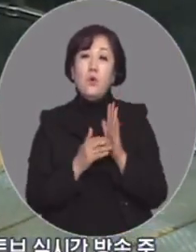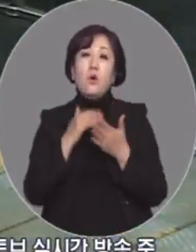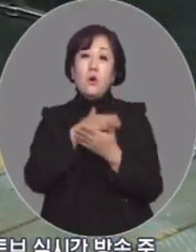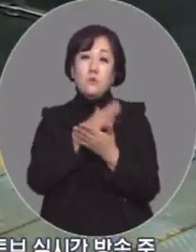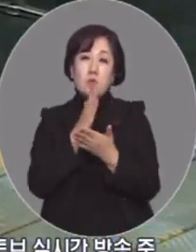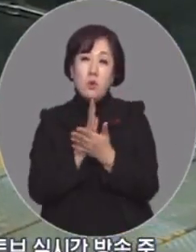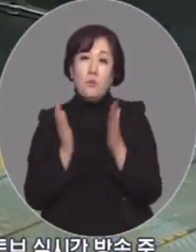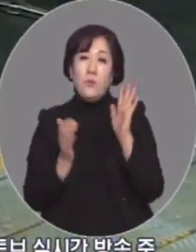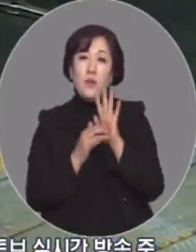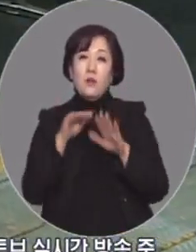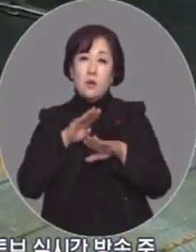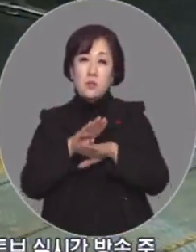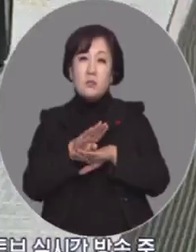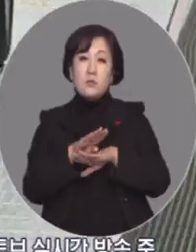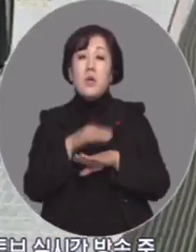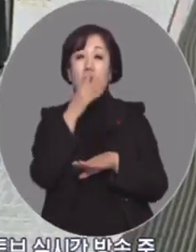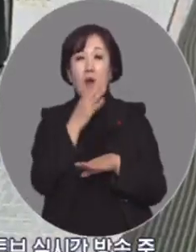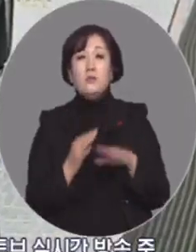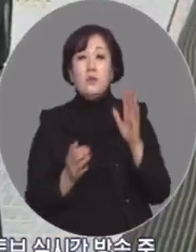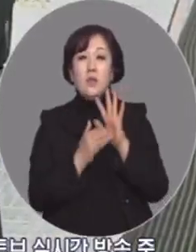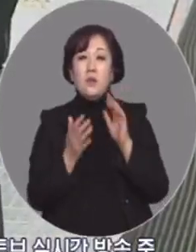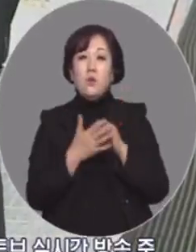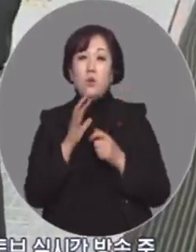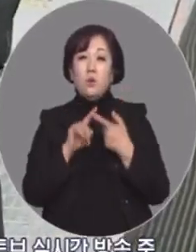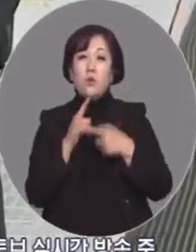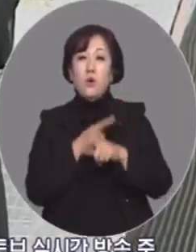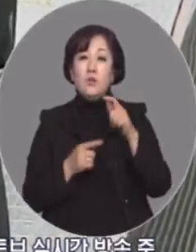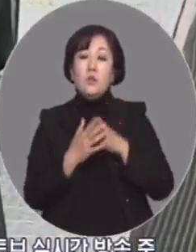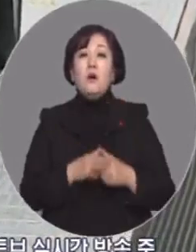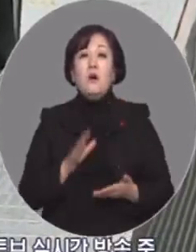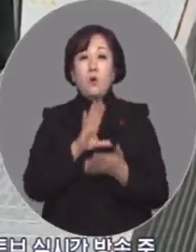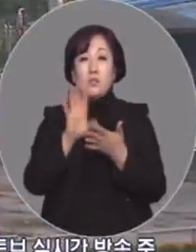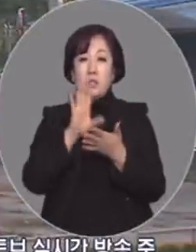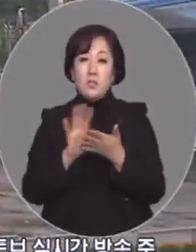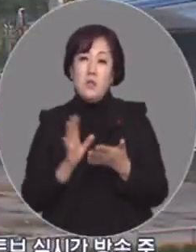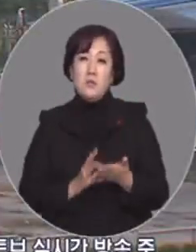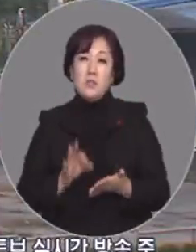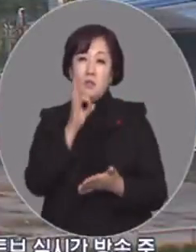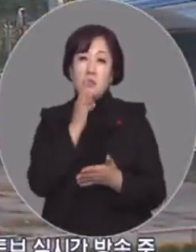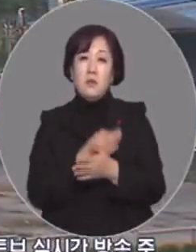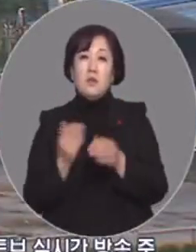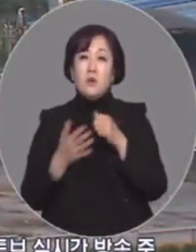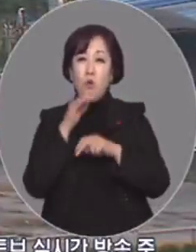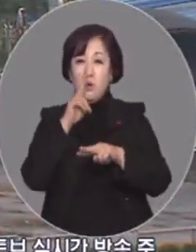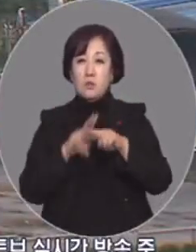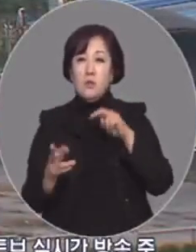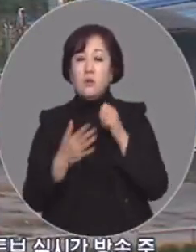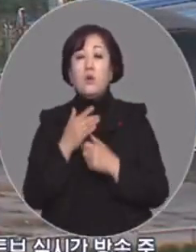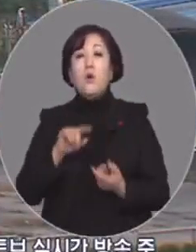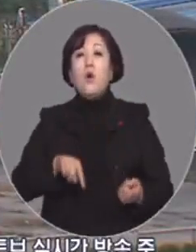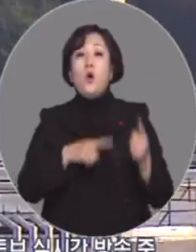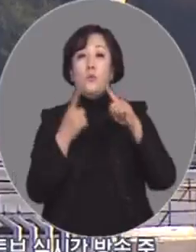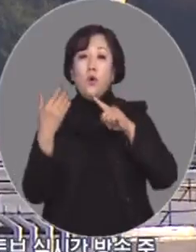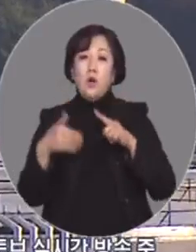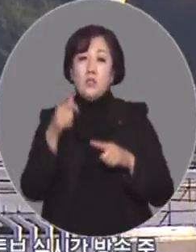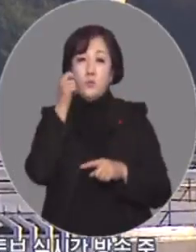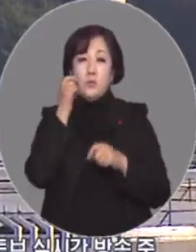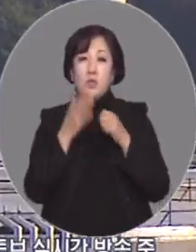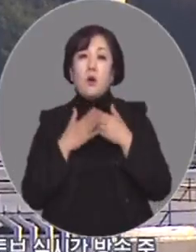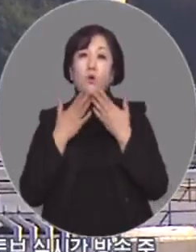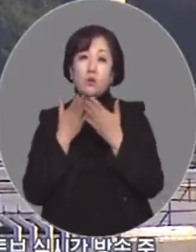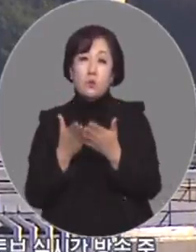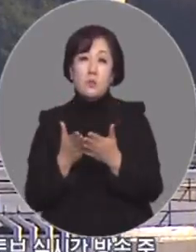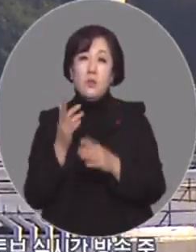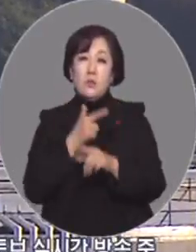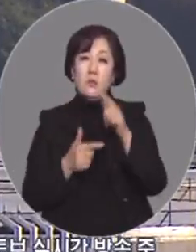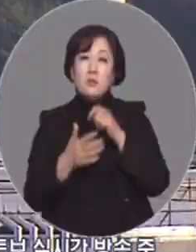업종별로는 자동차는 환율 하락과 원자재 가격 상승이, 석유정제업은 더딘 수요 회복이, 그리고 조선은